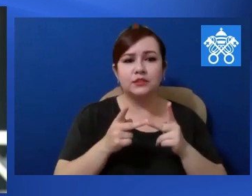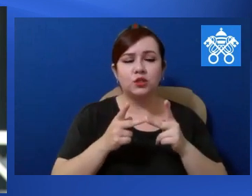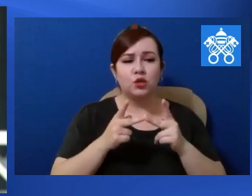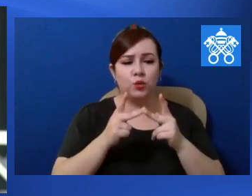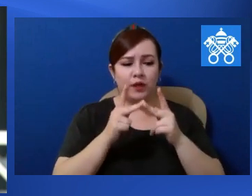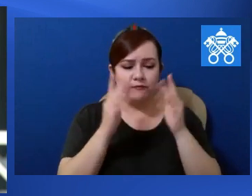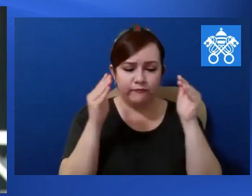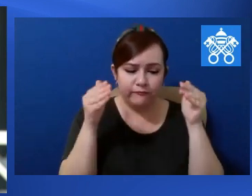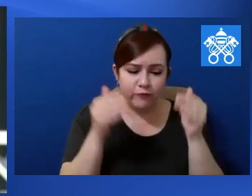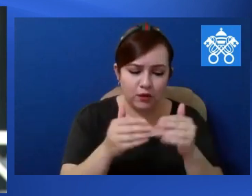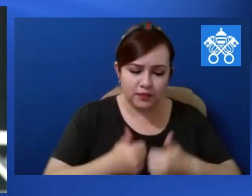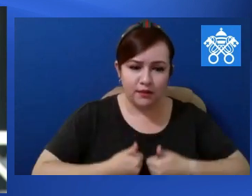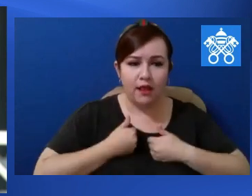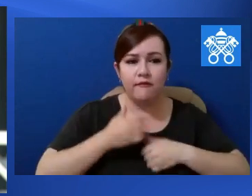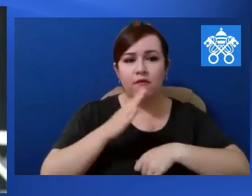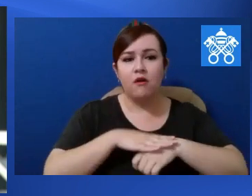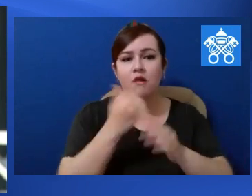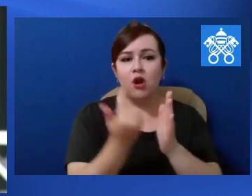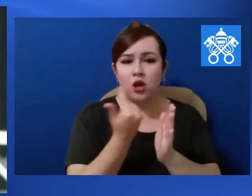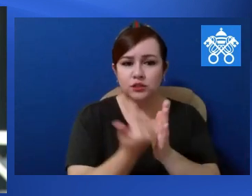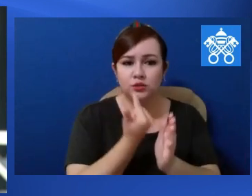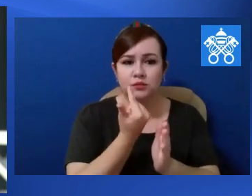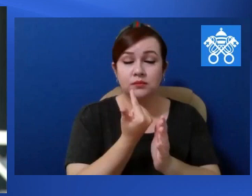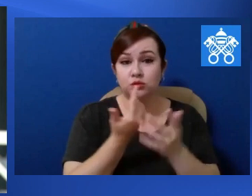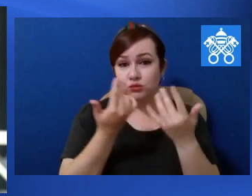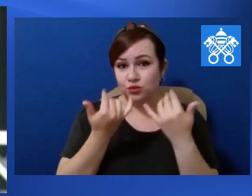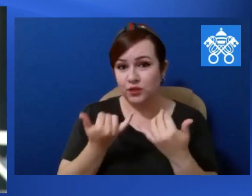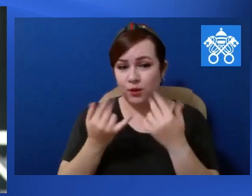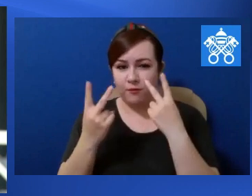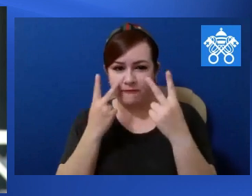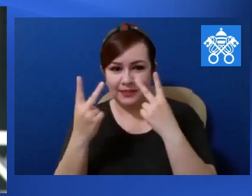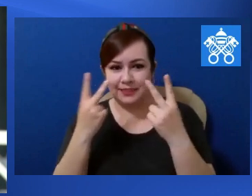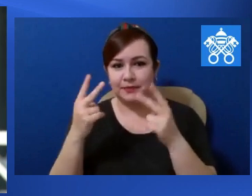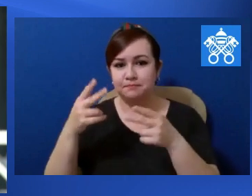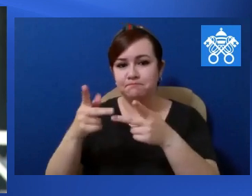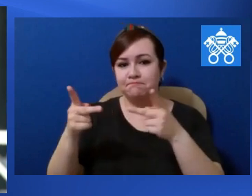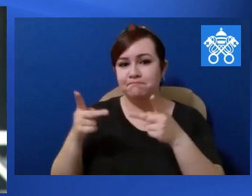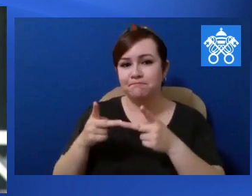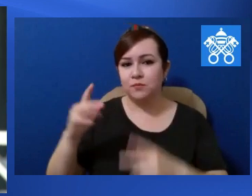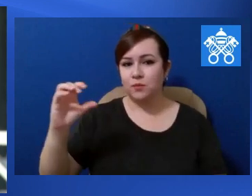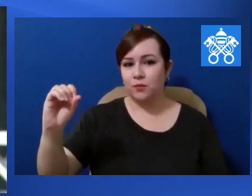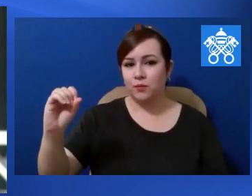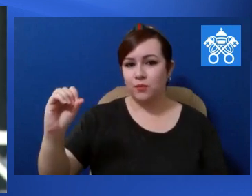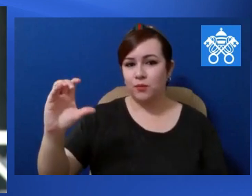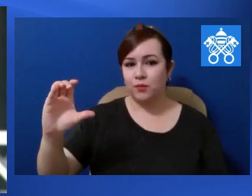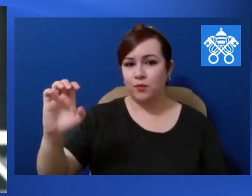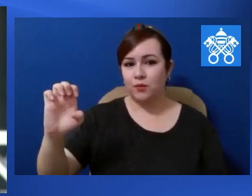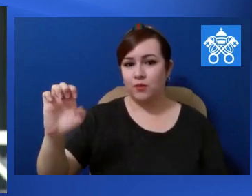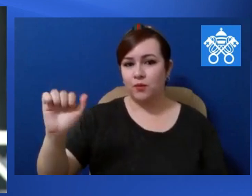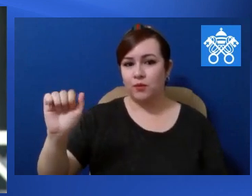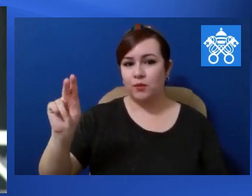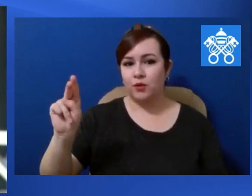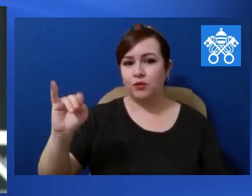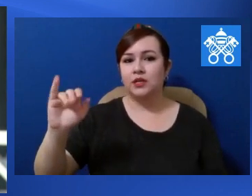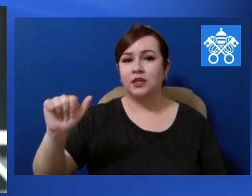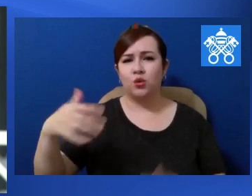Oggi andiamo in Oceania, lontano, un continente fatto di moltissime isole, grandi e piccole. La